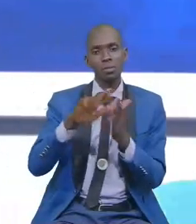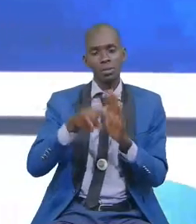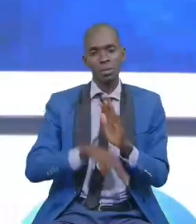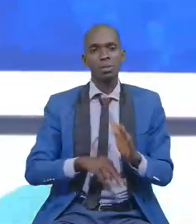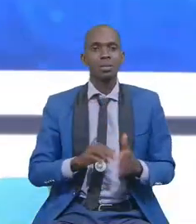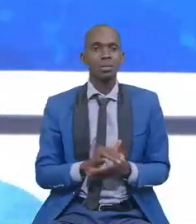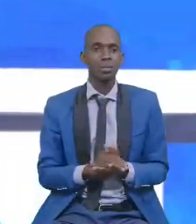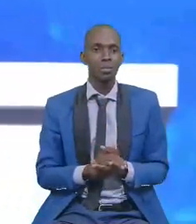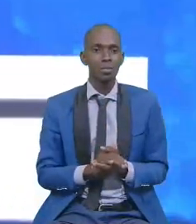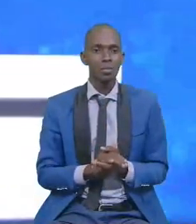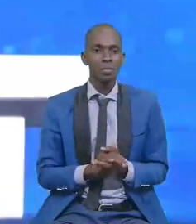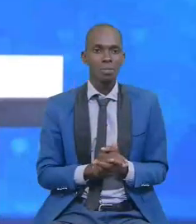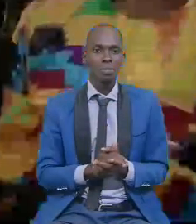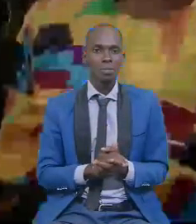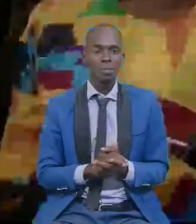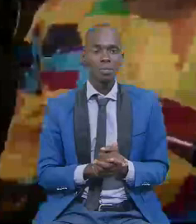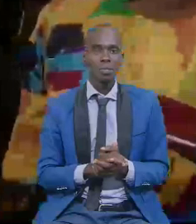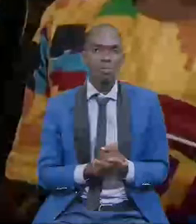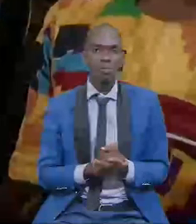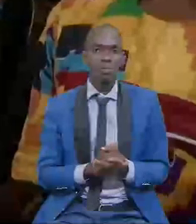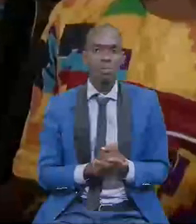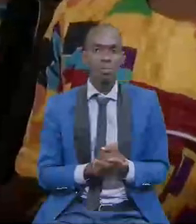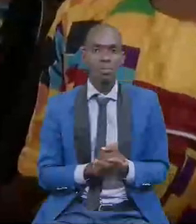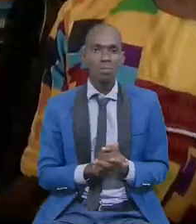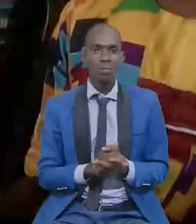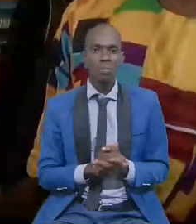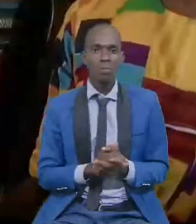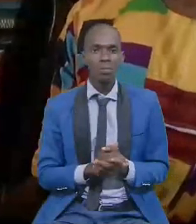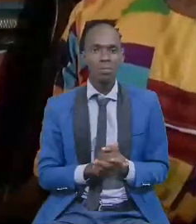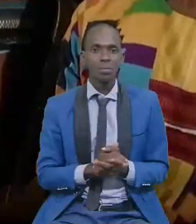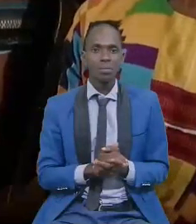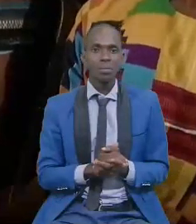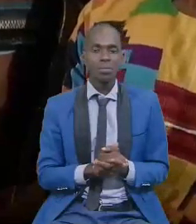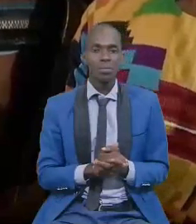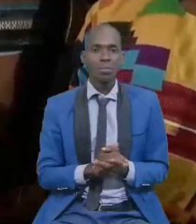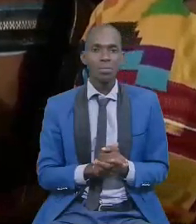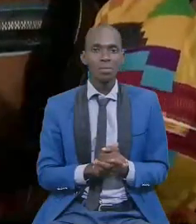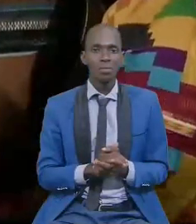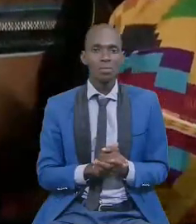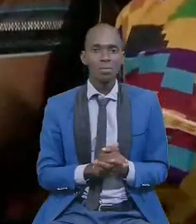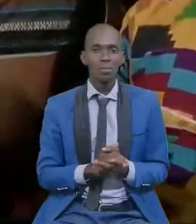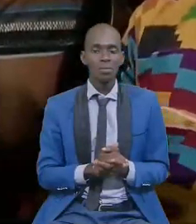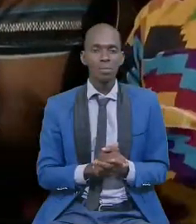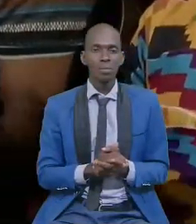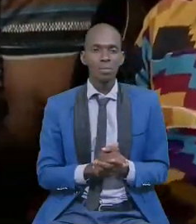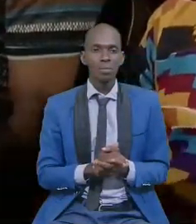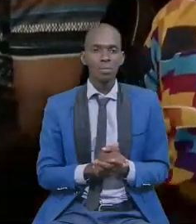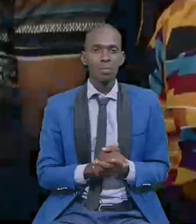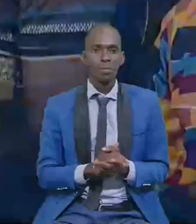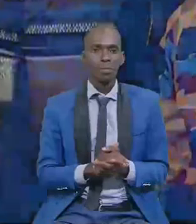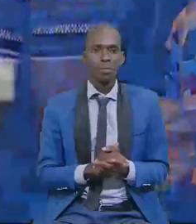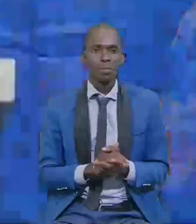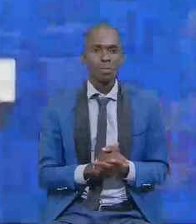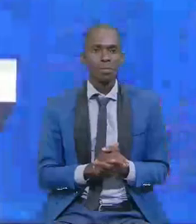à l'écran, on le voit sur un écran géant et on voit comment il fait ses cheveux. Mais c'est un genre, c'est un